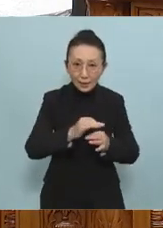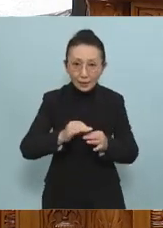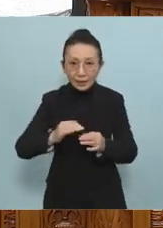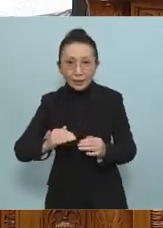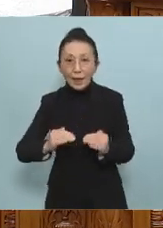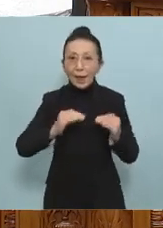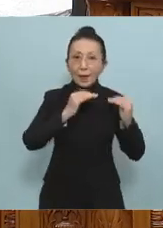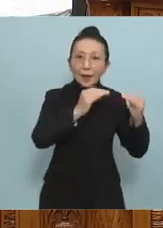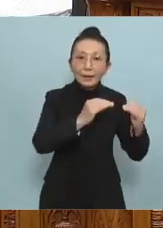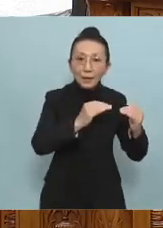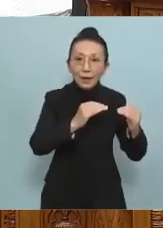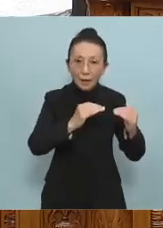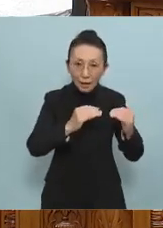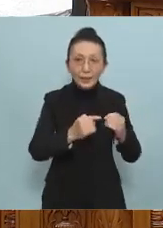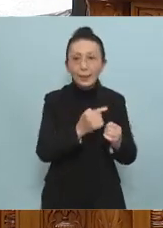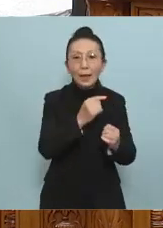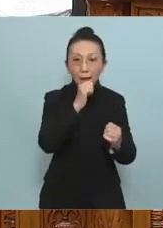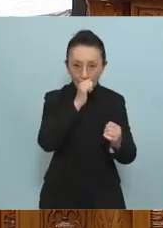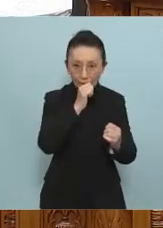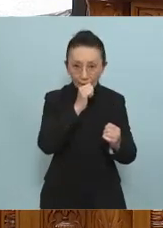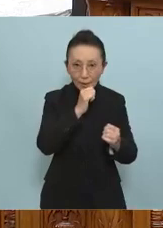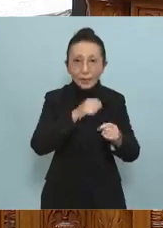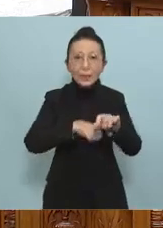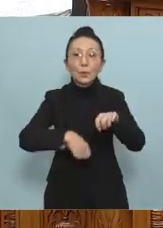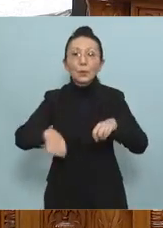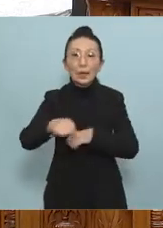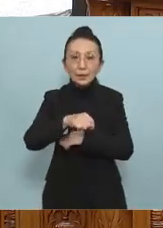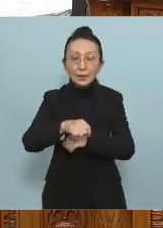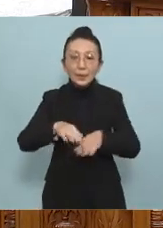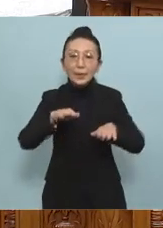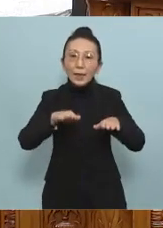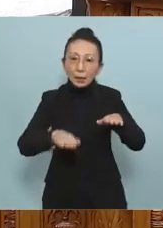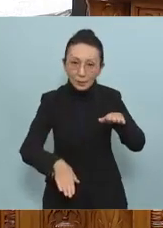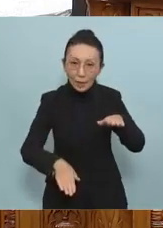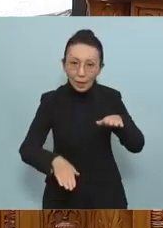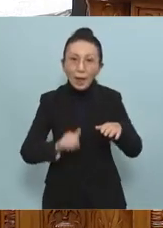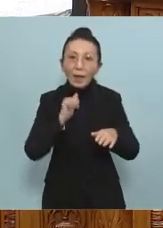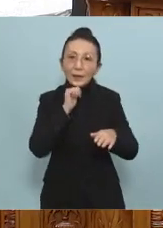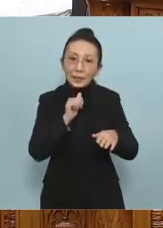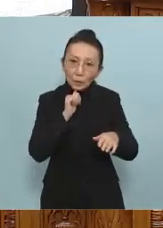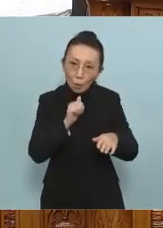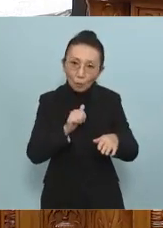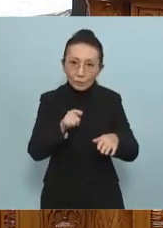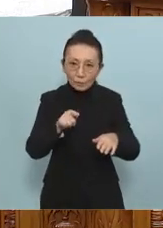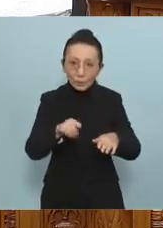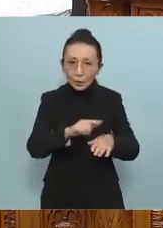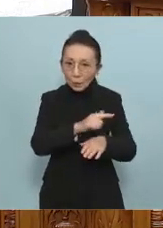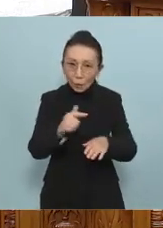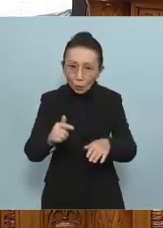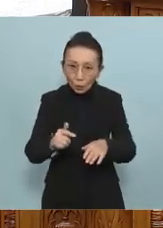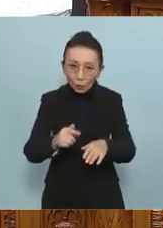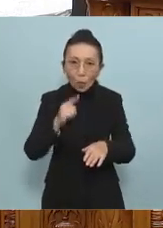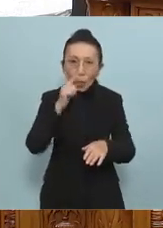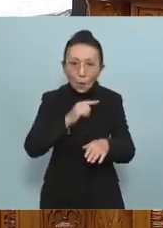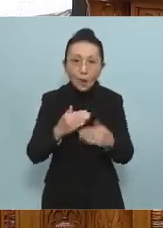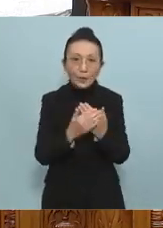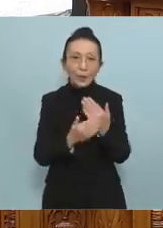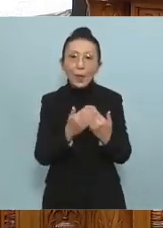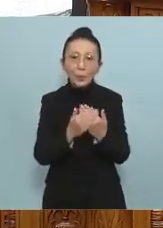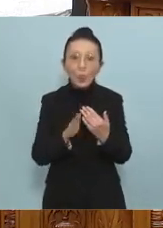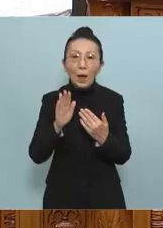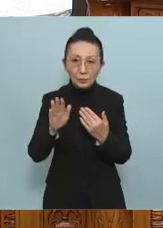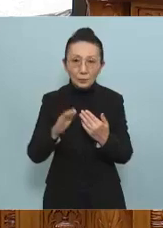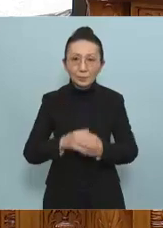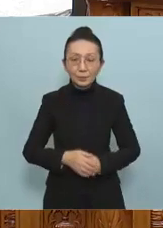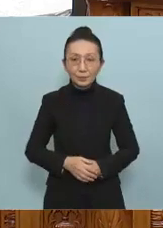面、格差や貧困の拡大など、多くの弊害も生み出しました。コロナ禍の